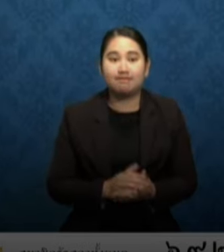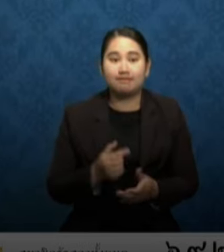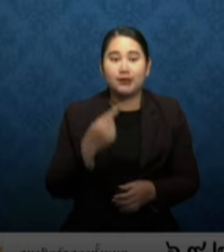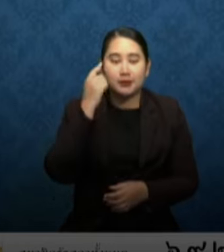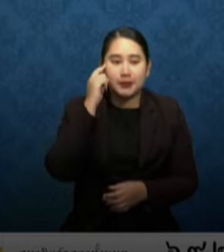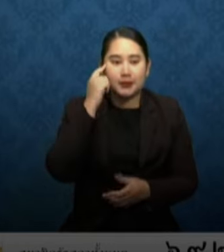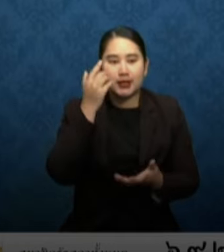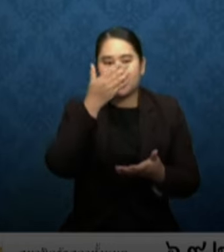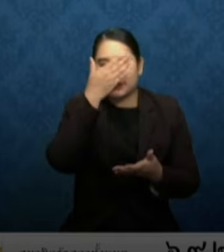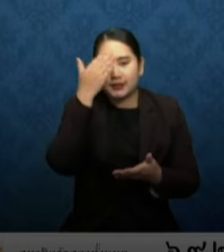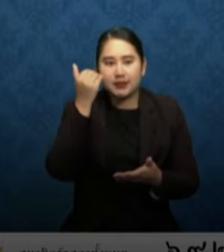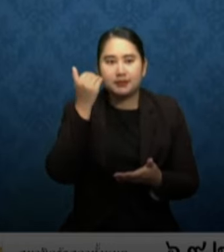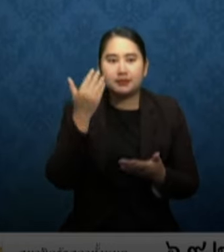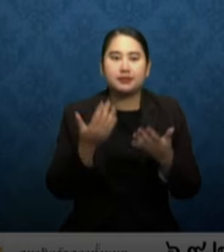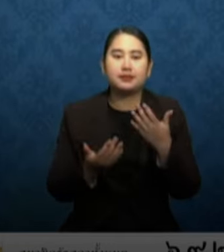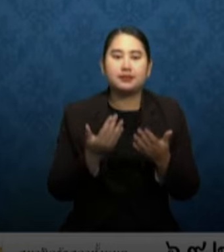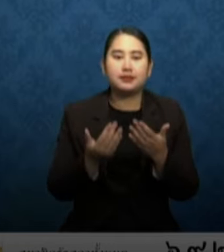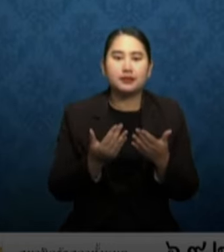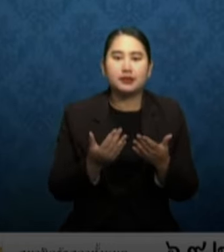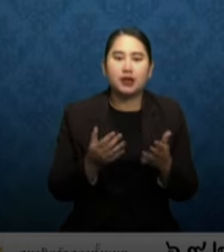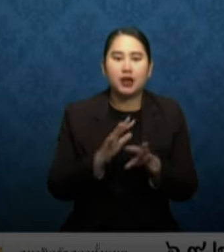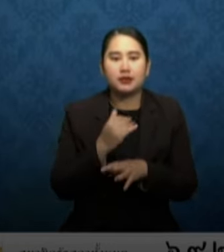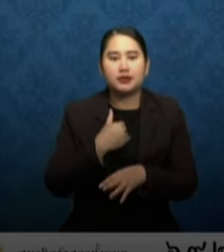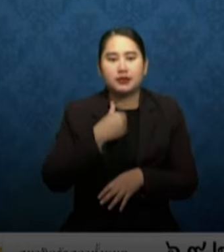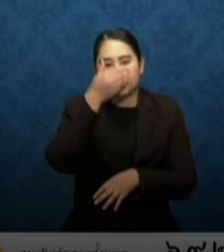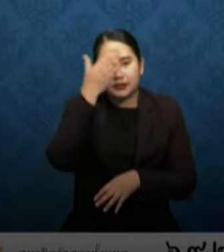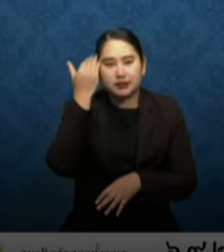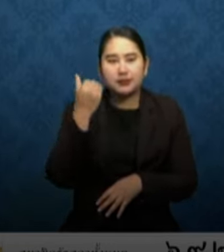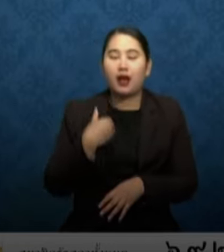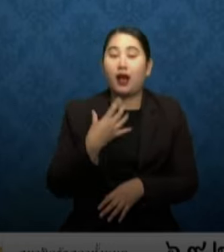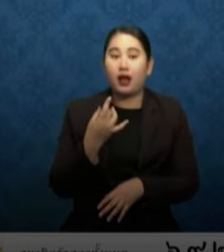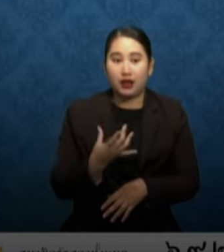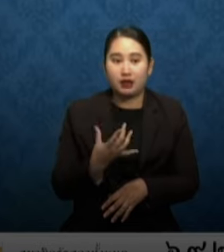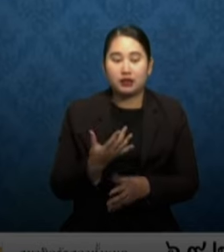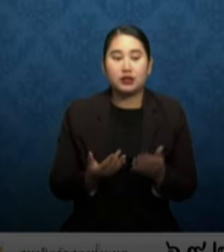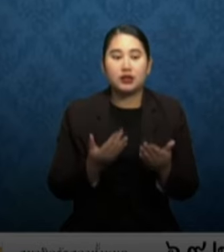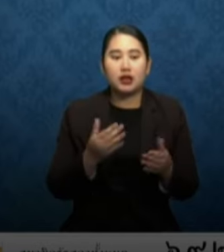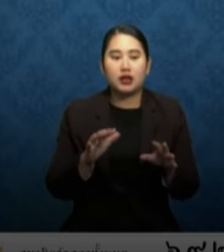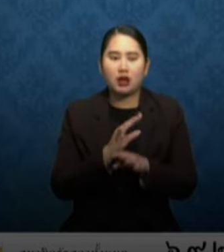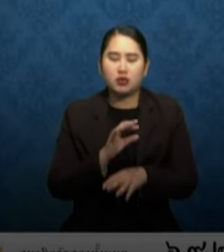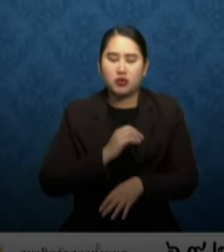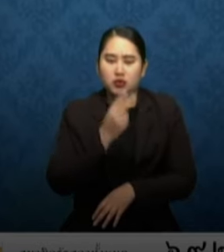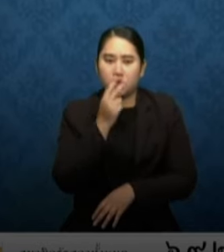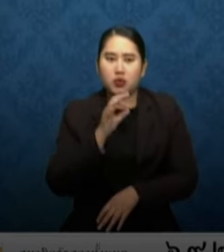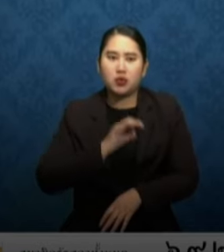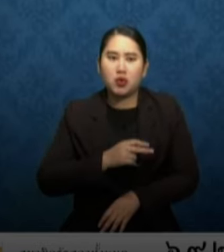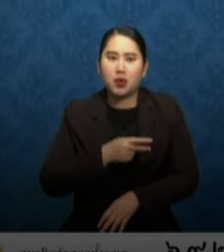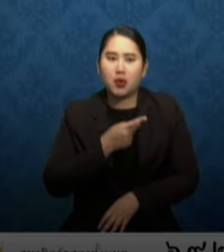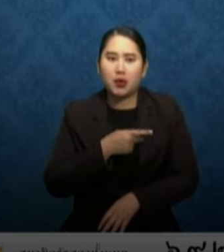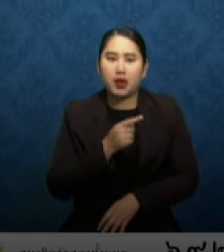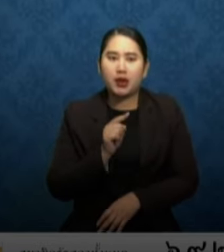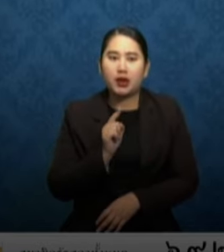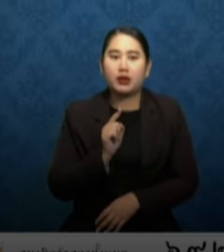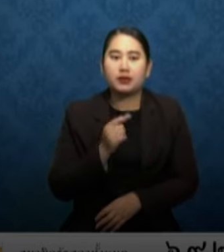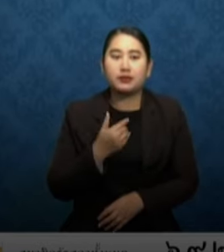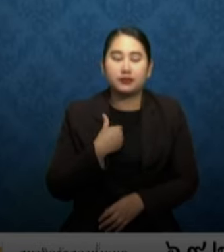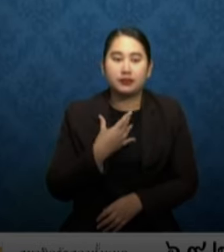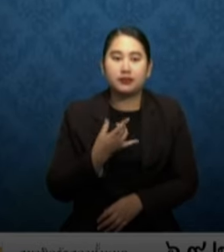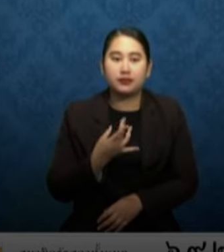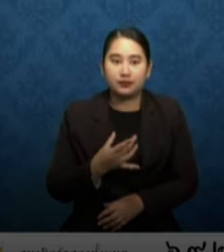ท่านลืมแกล้งลืมหรือเป็นเพราะพวกท่านเกรงใจกลุ่มนายทุนขุนศึกเจ้า